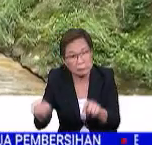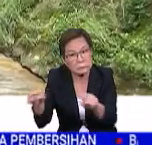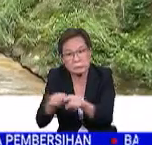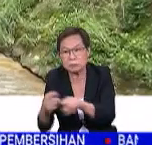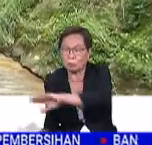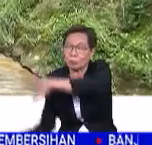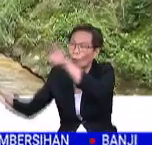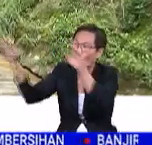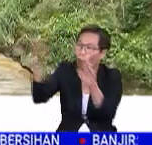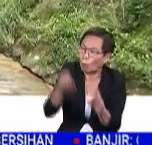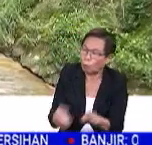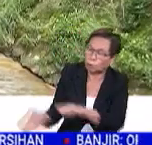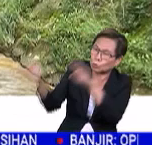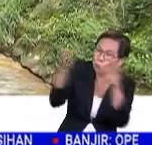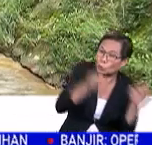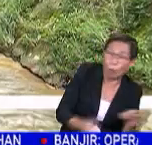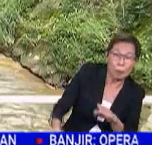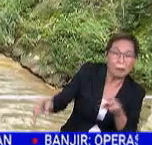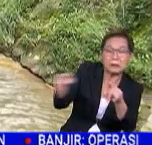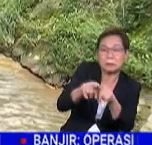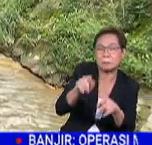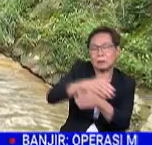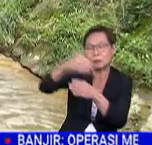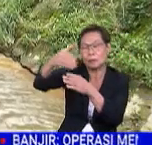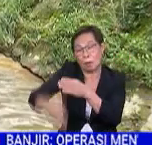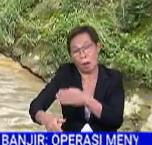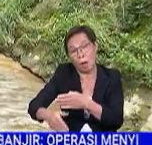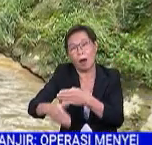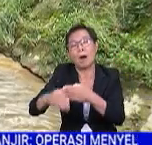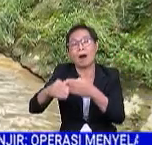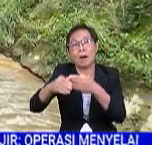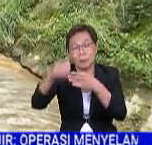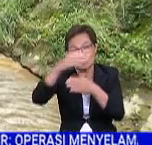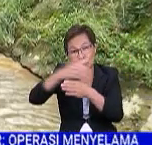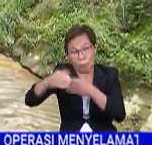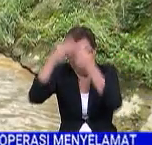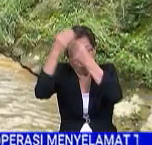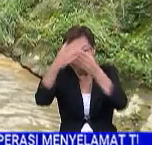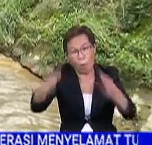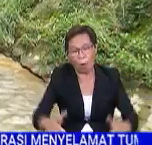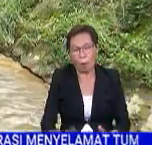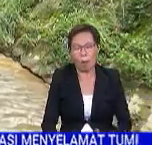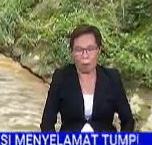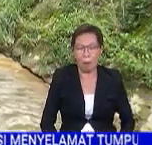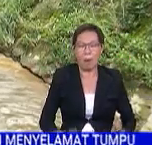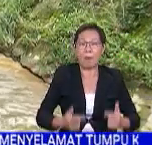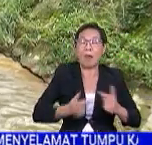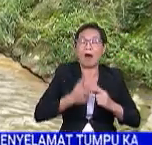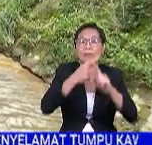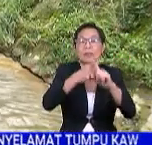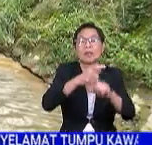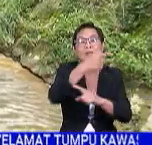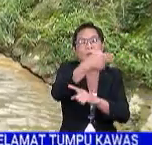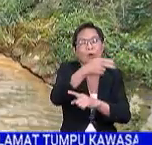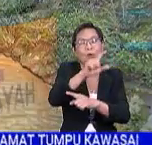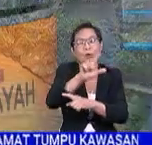tsunami. Baik, saya kira setakat itu dahulu perkembangan terkini langsung dari Hulu Langat. Kita kembali semula ke Angkasa Puri. Silakan Nurul.